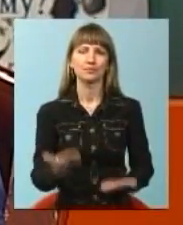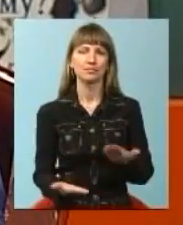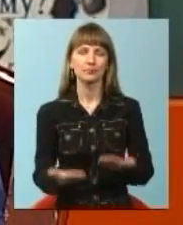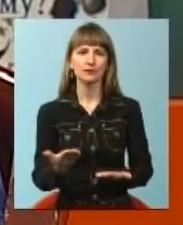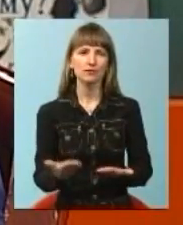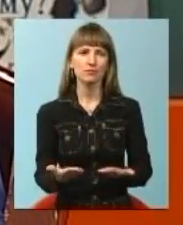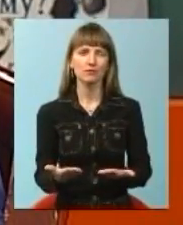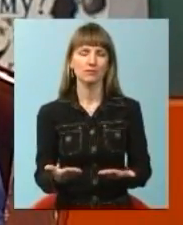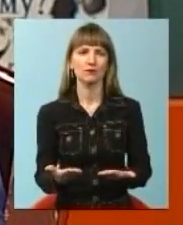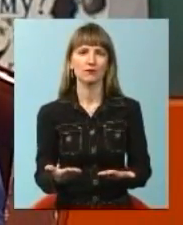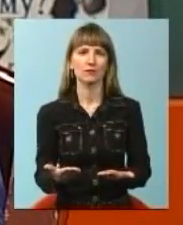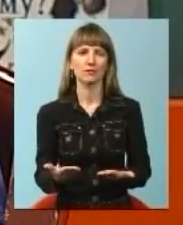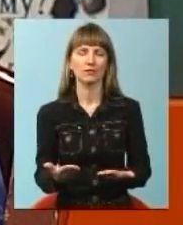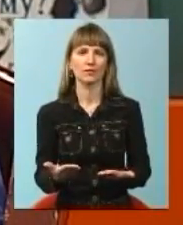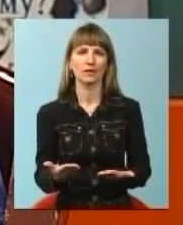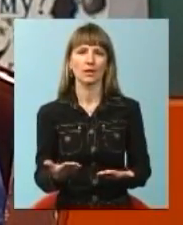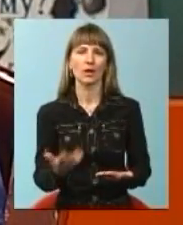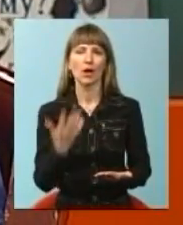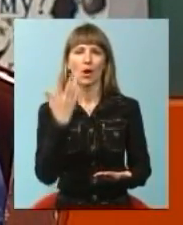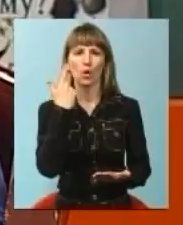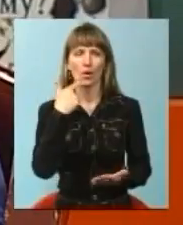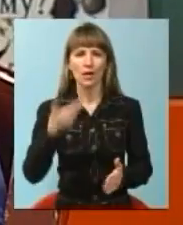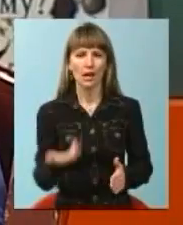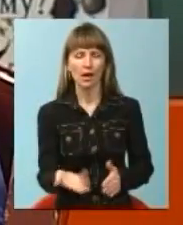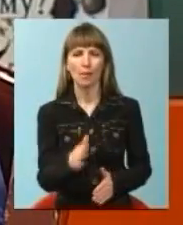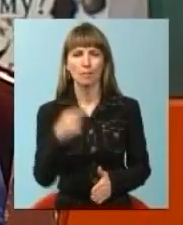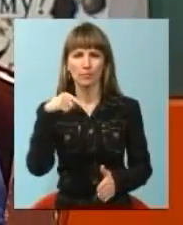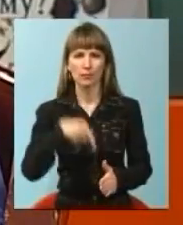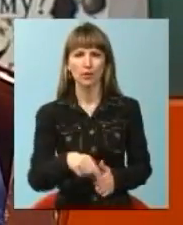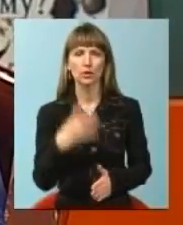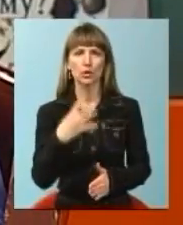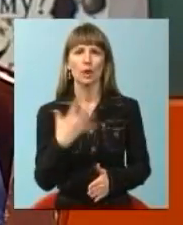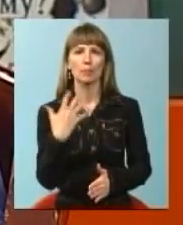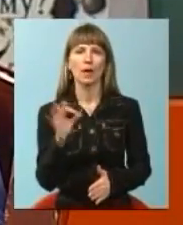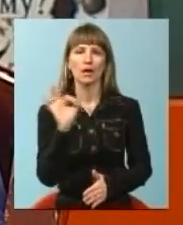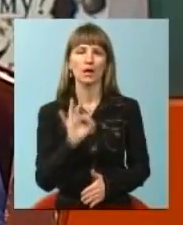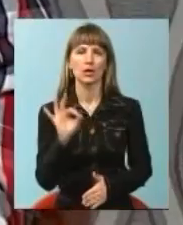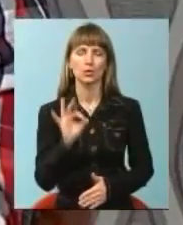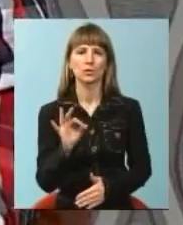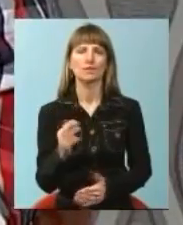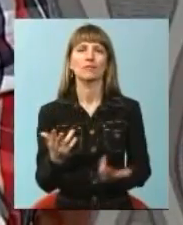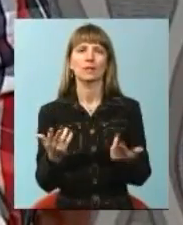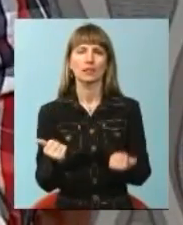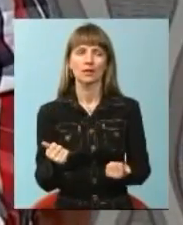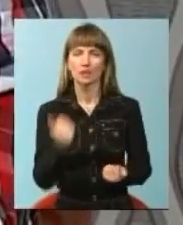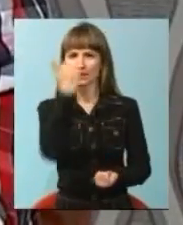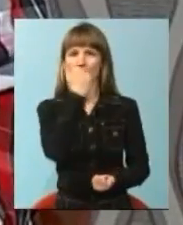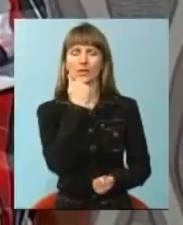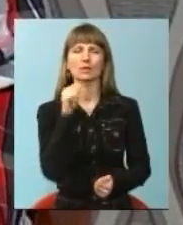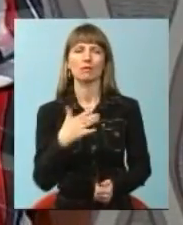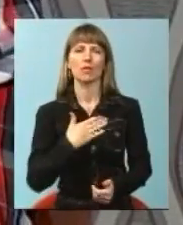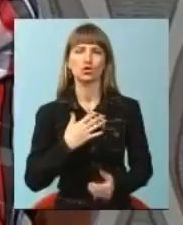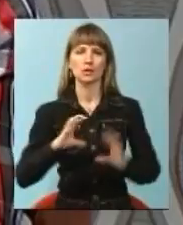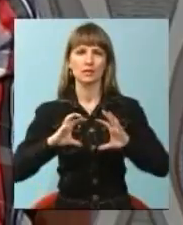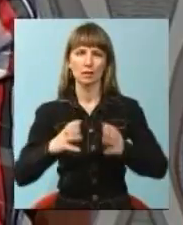у самій глибокій копальні 45 градусів. Так, дійсно. І завдяки цьому наша